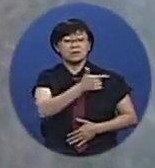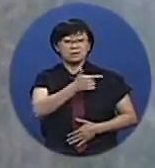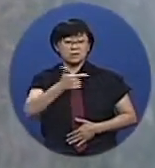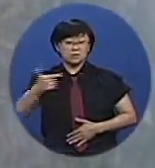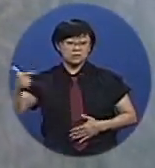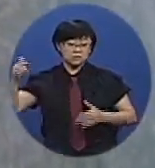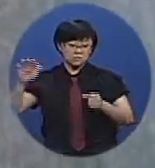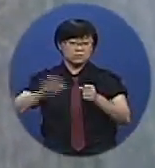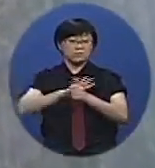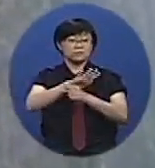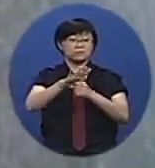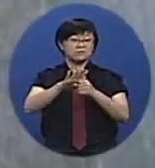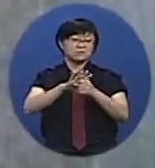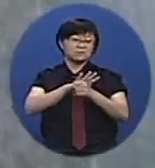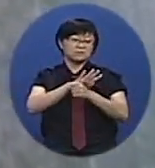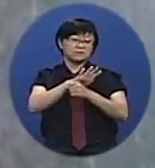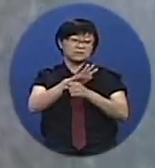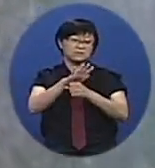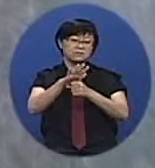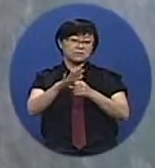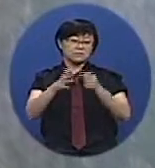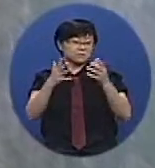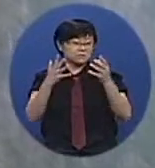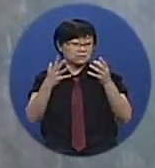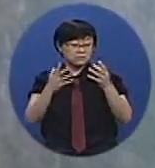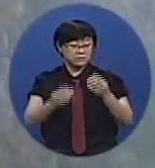내가 너무